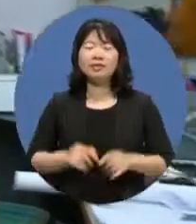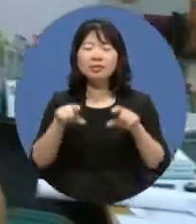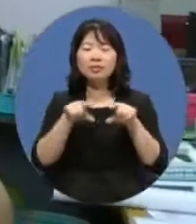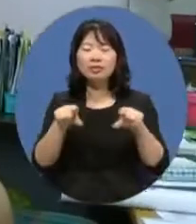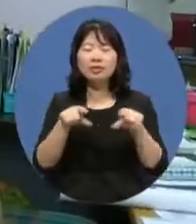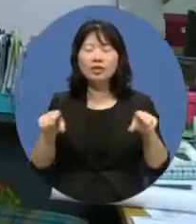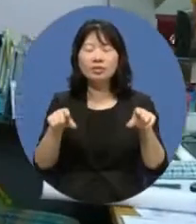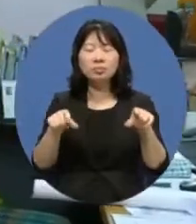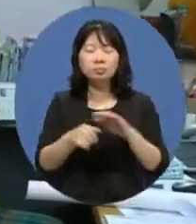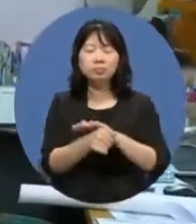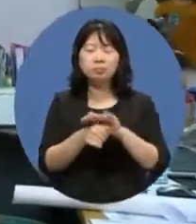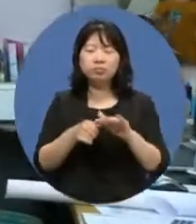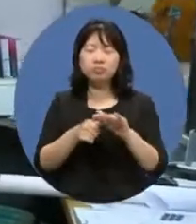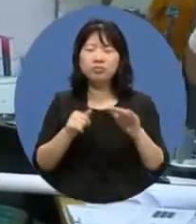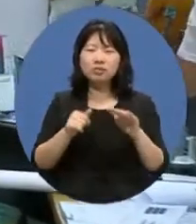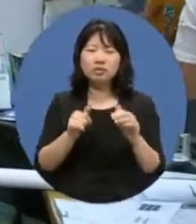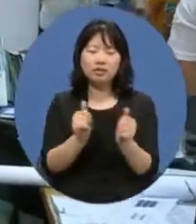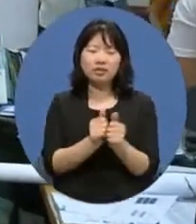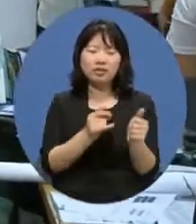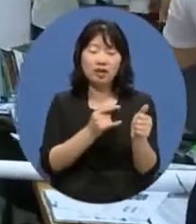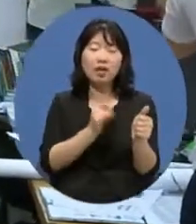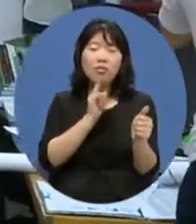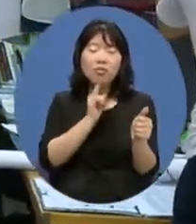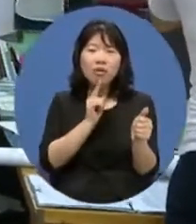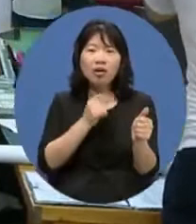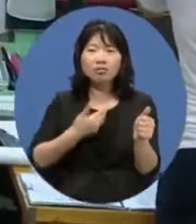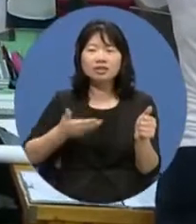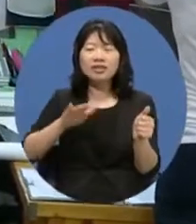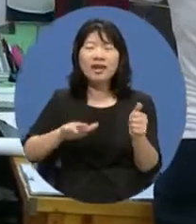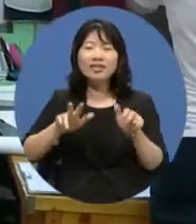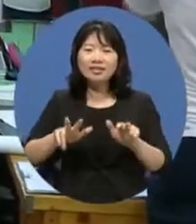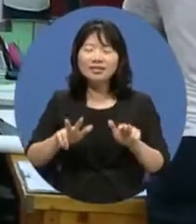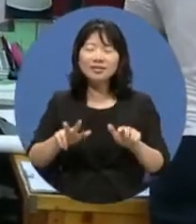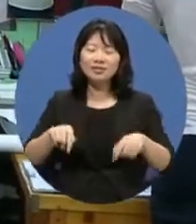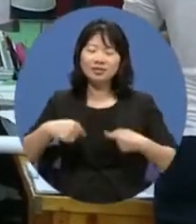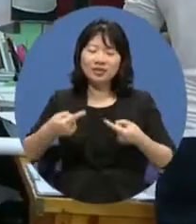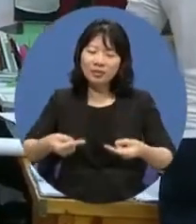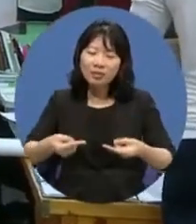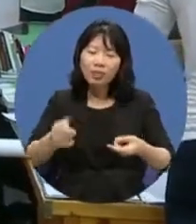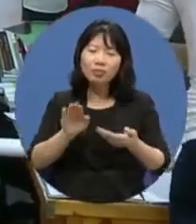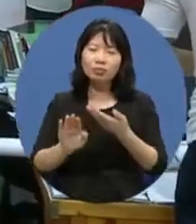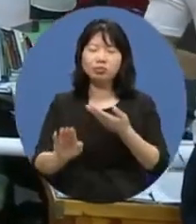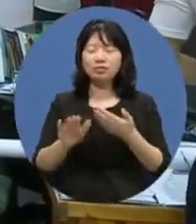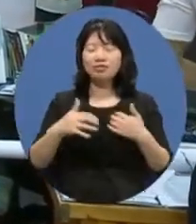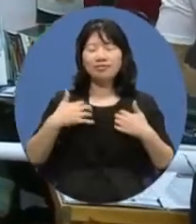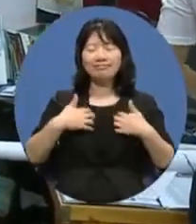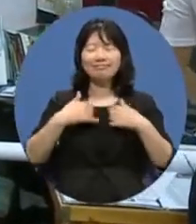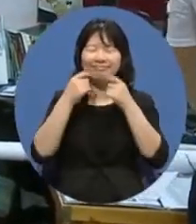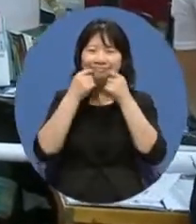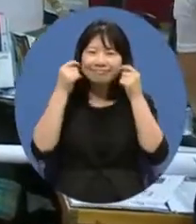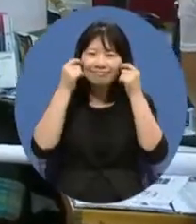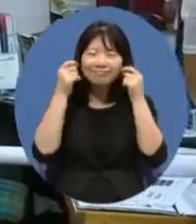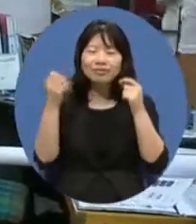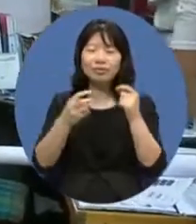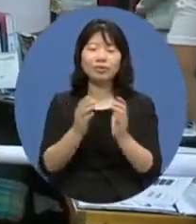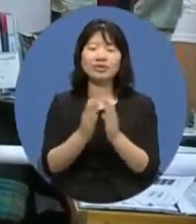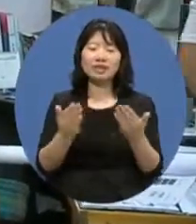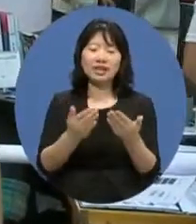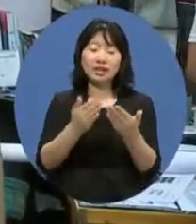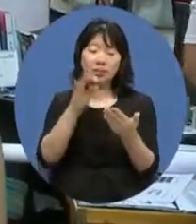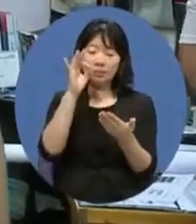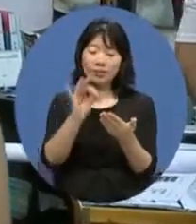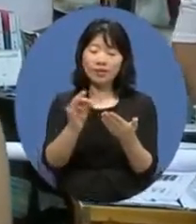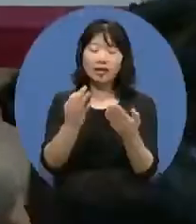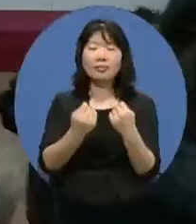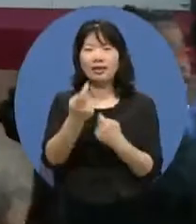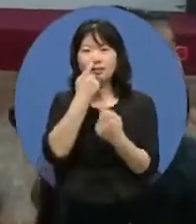평소에 숫기가 없는 아이였는데 이거 하면서 되게 많이 좋아지고요. 책 속에서 많은 것들을 배워오는 것 같아서 너무 보기 좋은